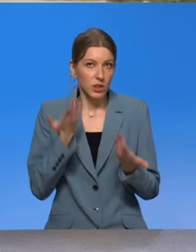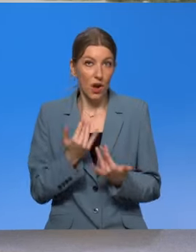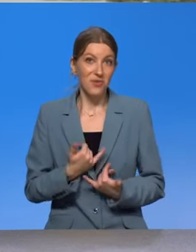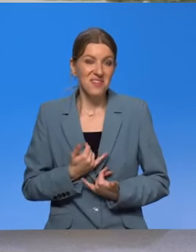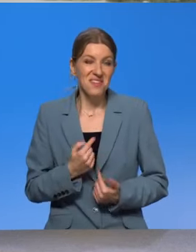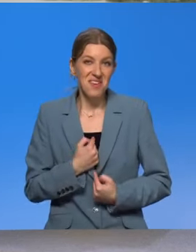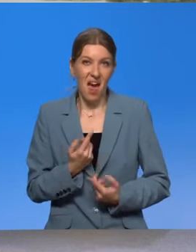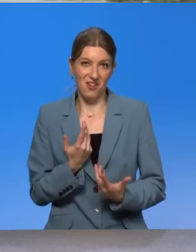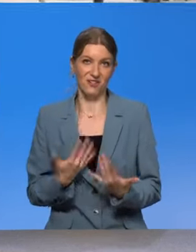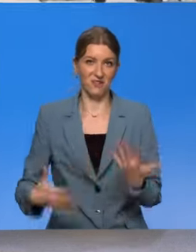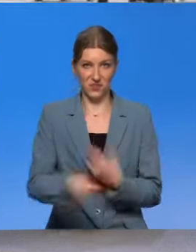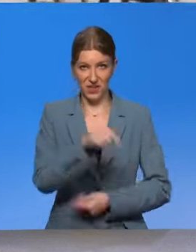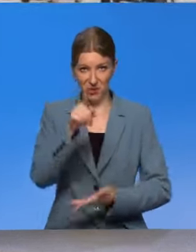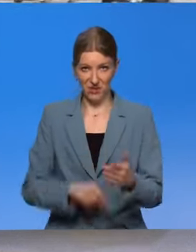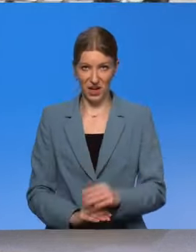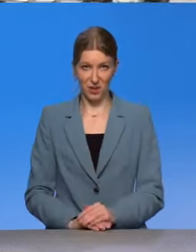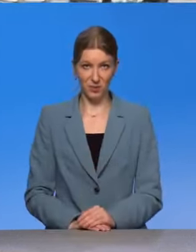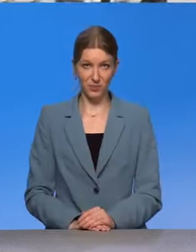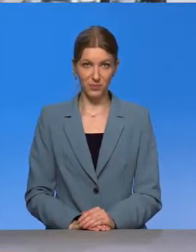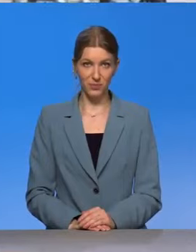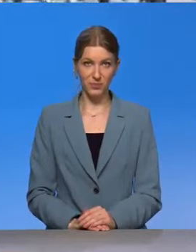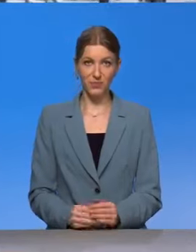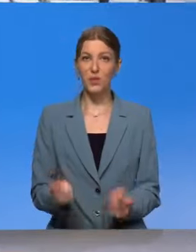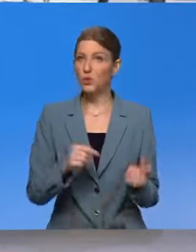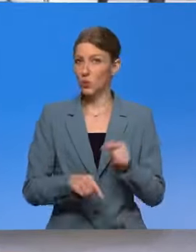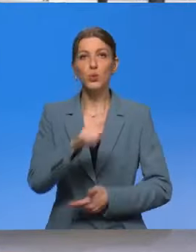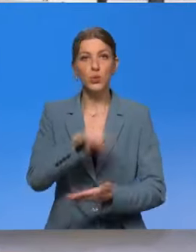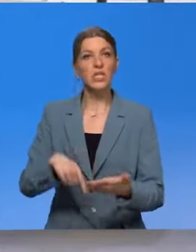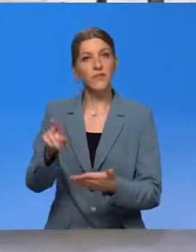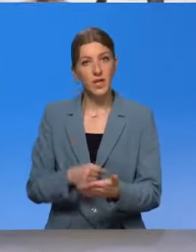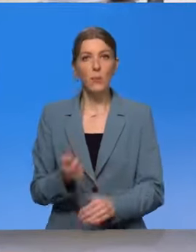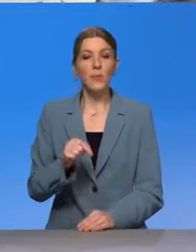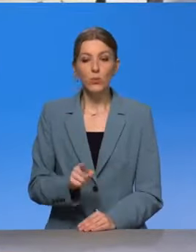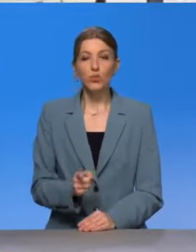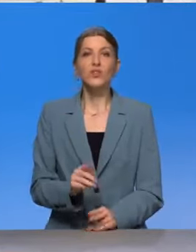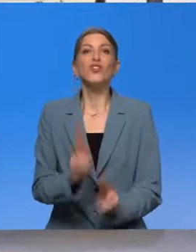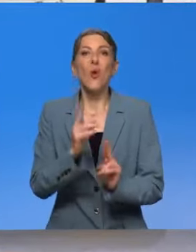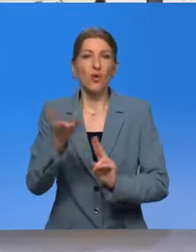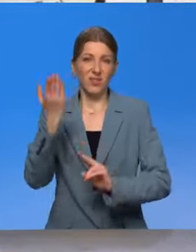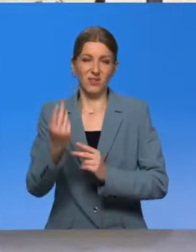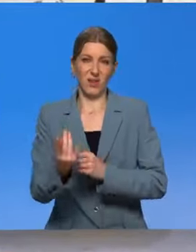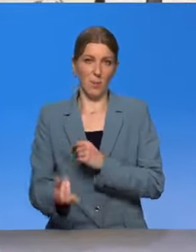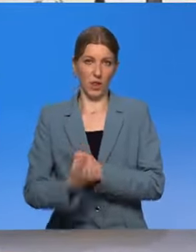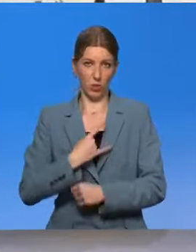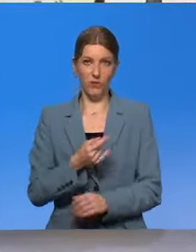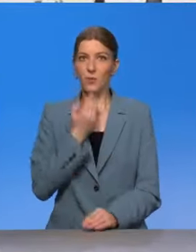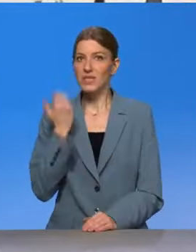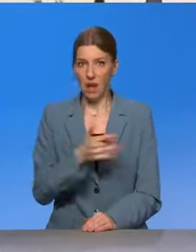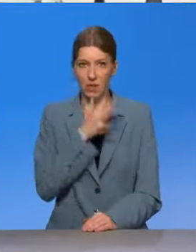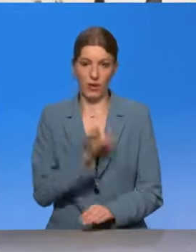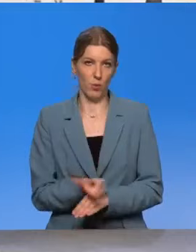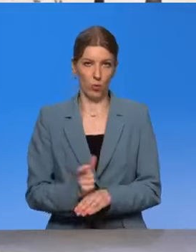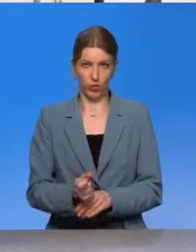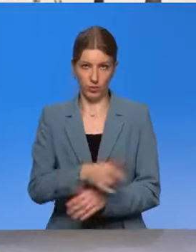доверяю. Не доверяем друг другу, потому что мы были кем-то обмануты. Особенно в последнее время постоянно обмануты,